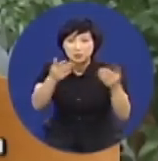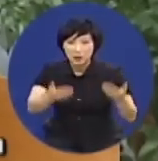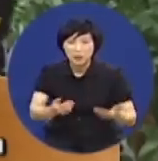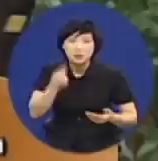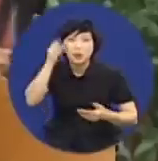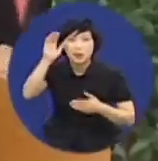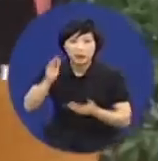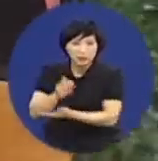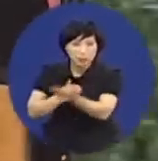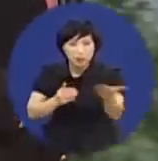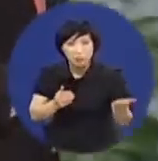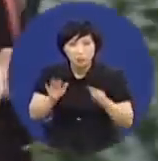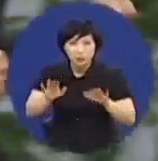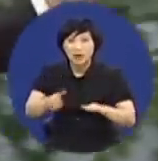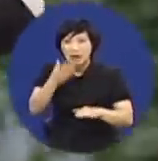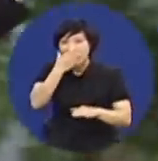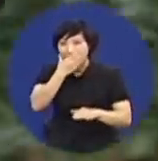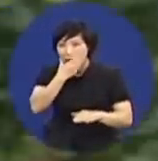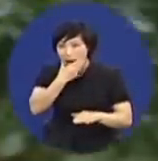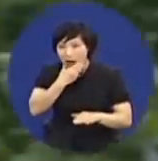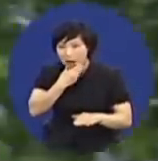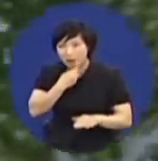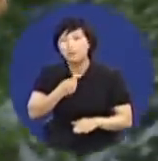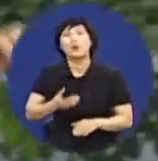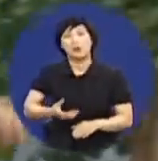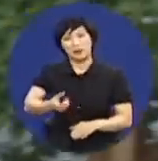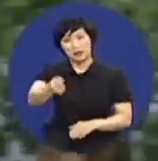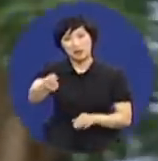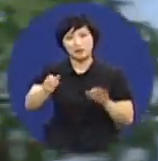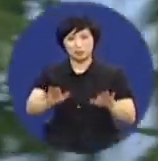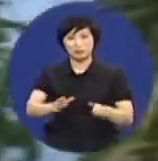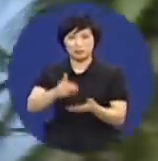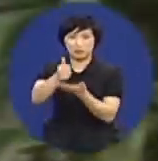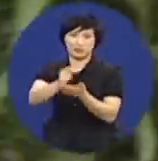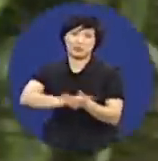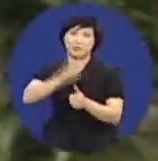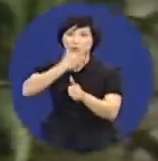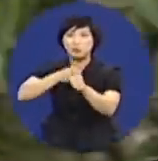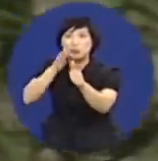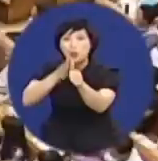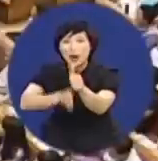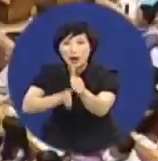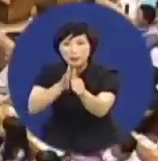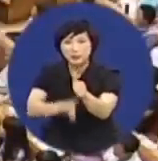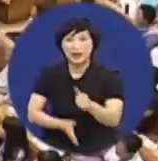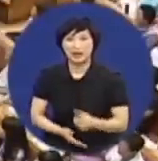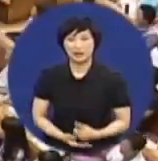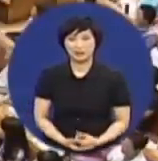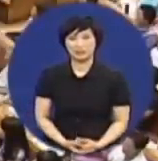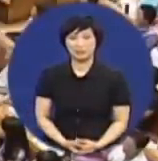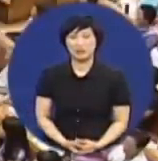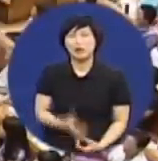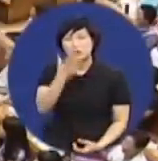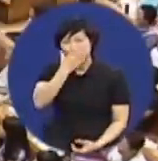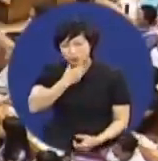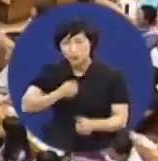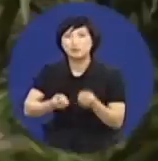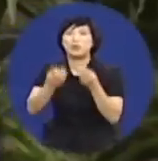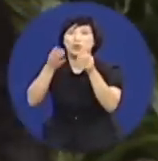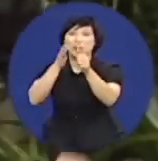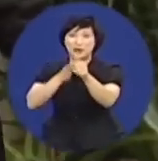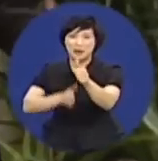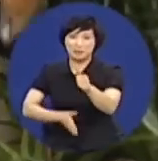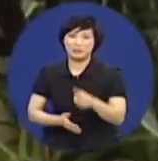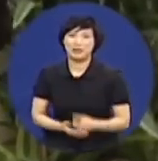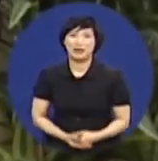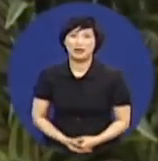栄光が皆さんに幸せとして訪れることを主の皆によって祝福します。祝福します